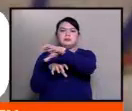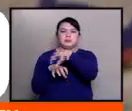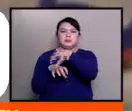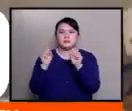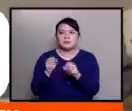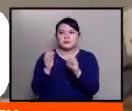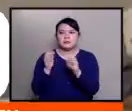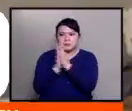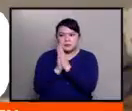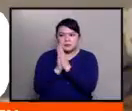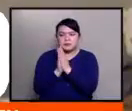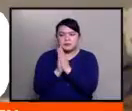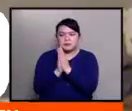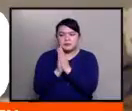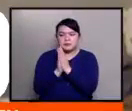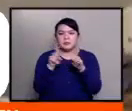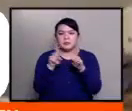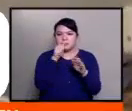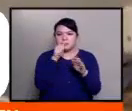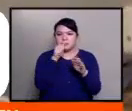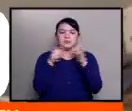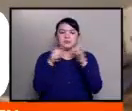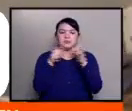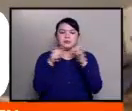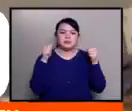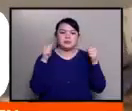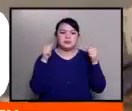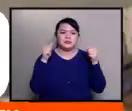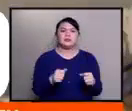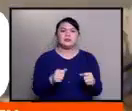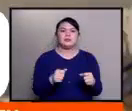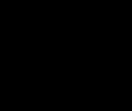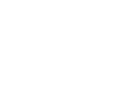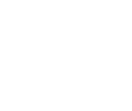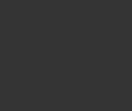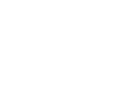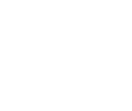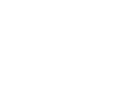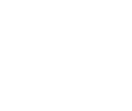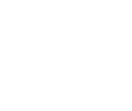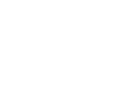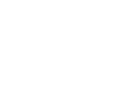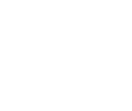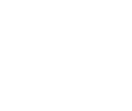Iwasan din pong ipamalita o ipost sa social media ang detalye ng bakasyon.